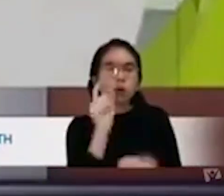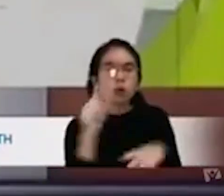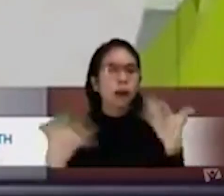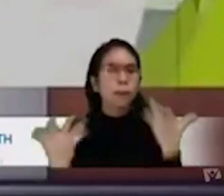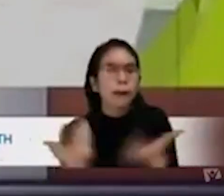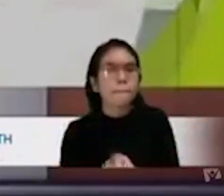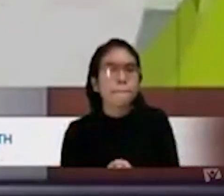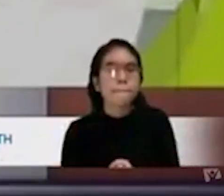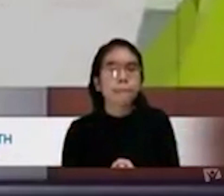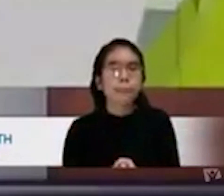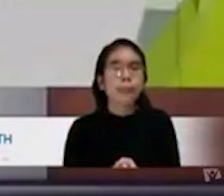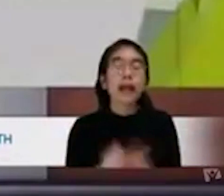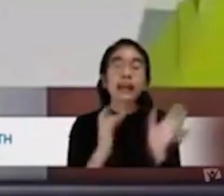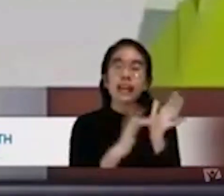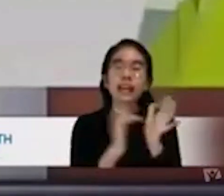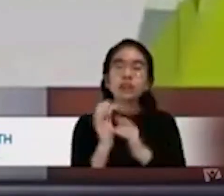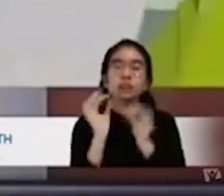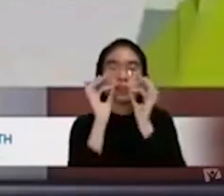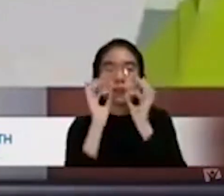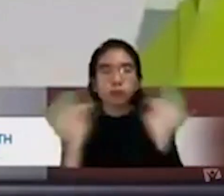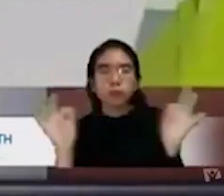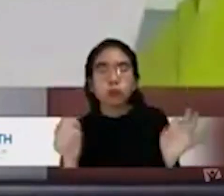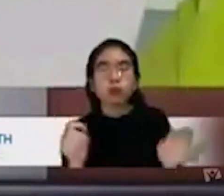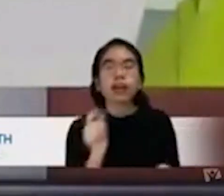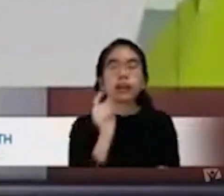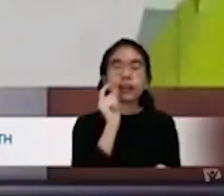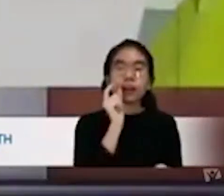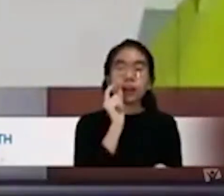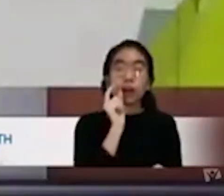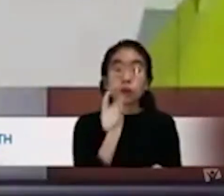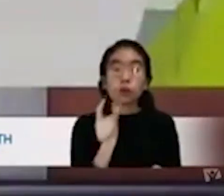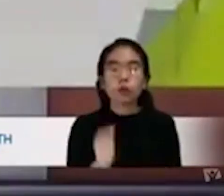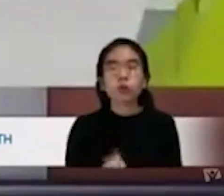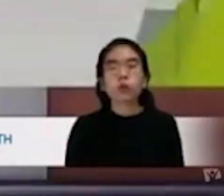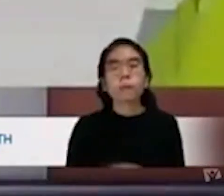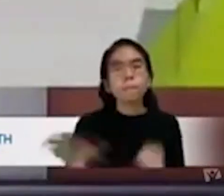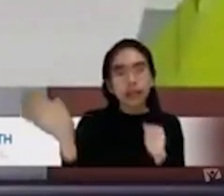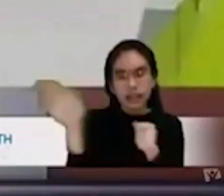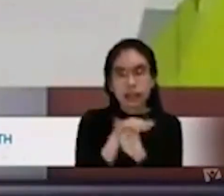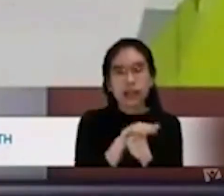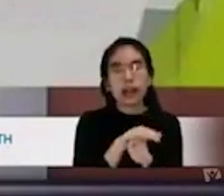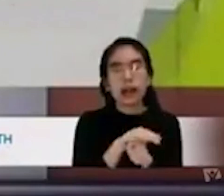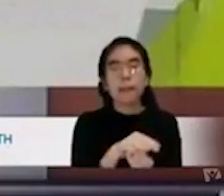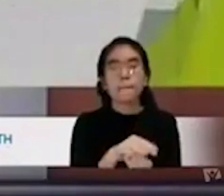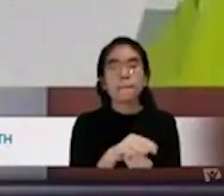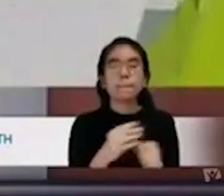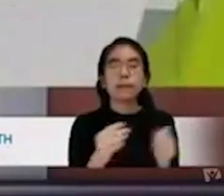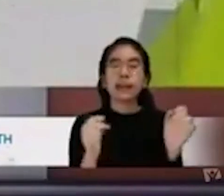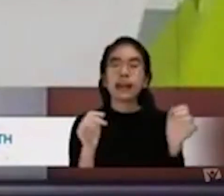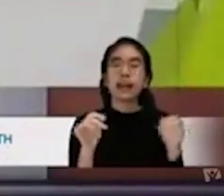kita dan menanggung penyakit kita. Saudaraku yang dikasihi oleh Tuhan,